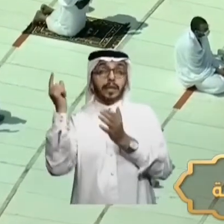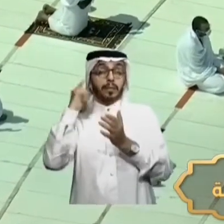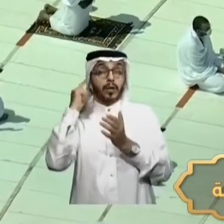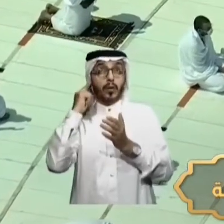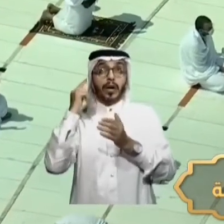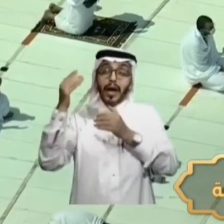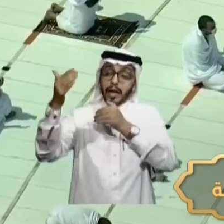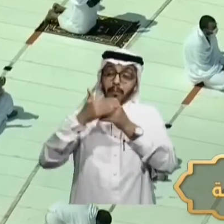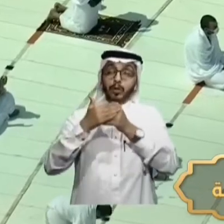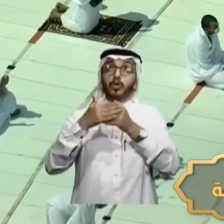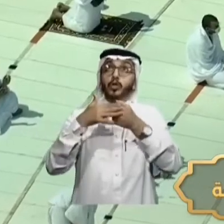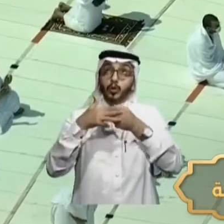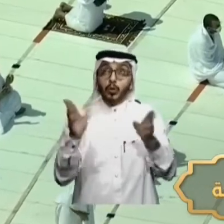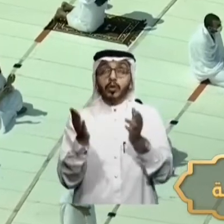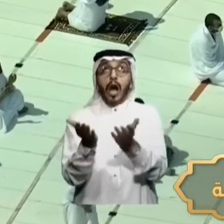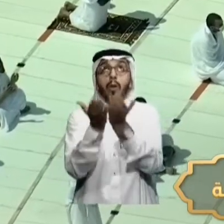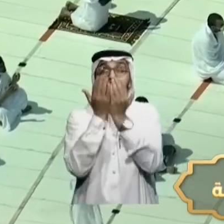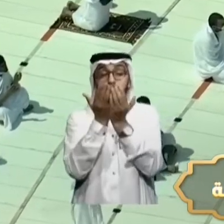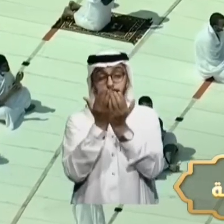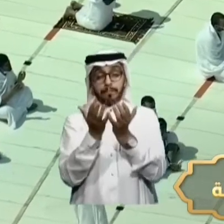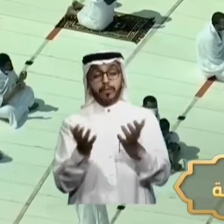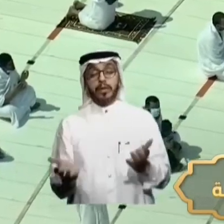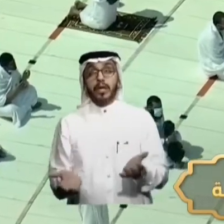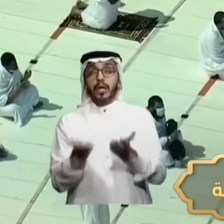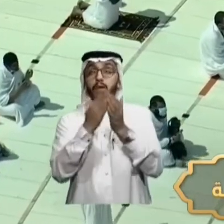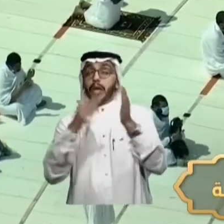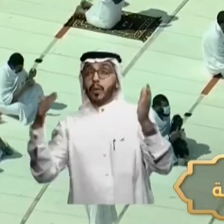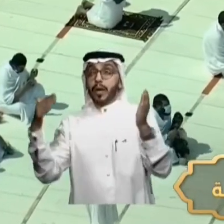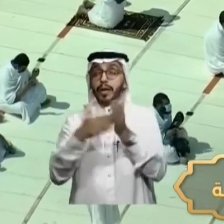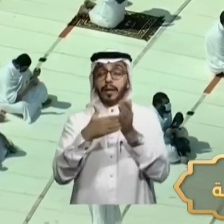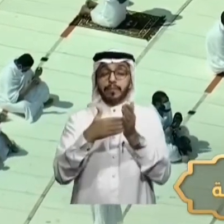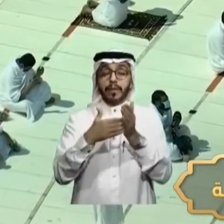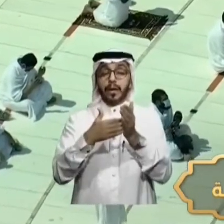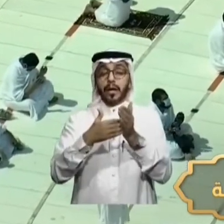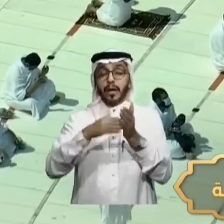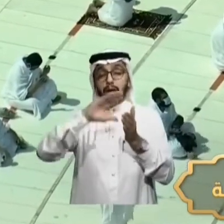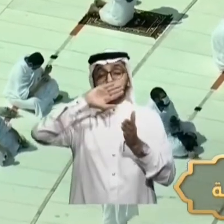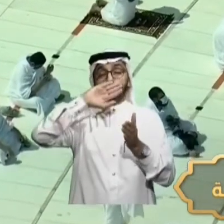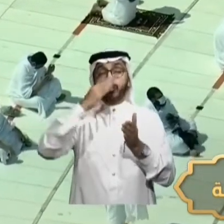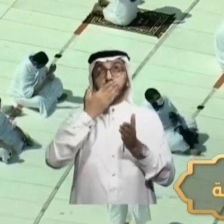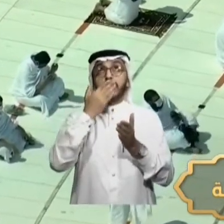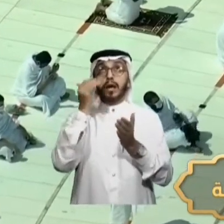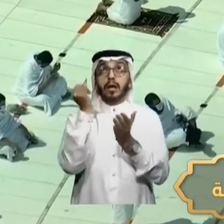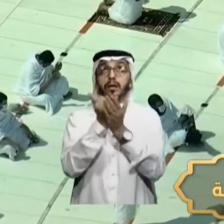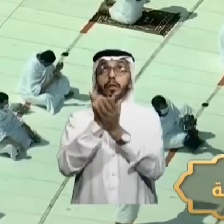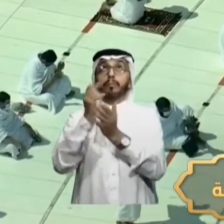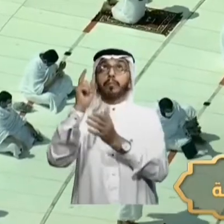إنك سميعٌ قريبٌ مجيب الدعوات. وآخر دعوانا أن